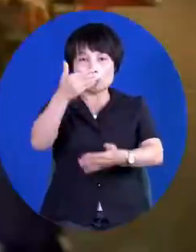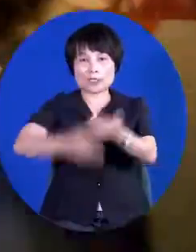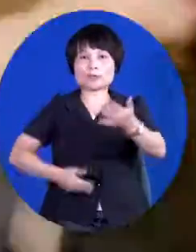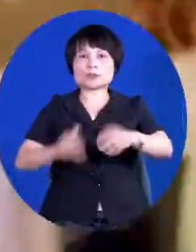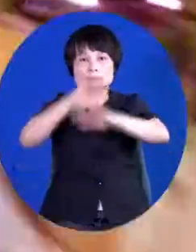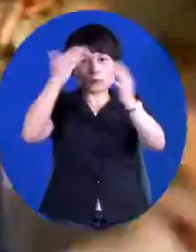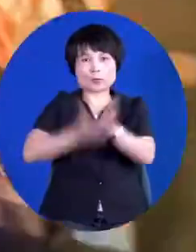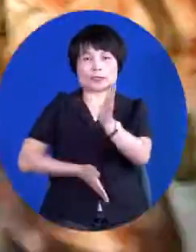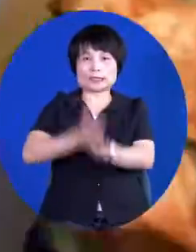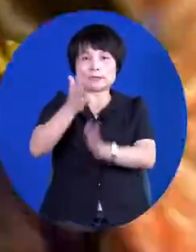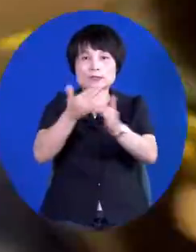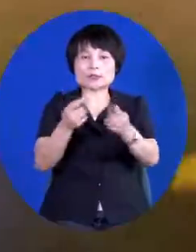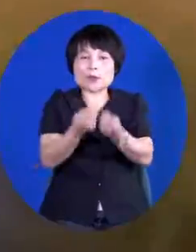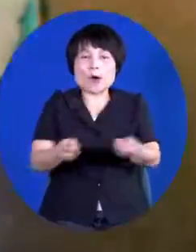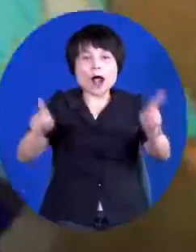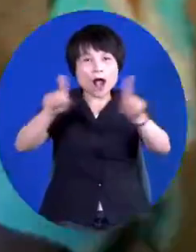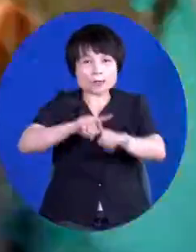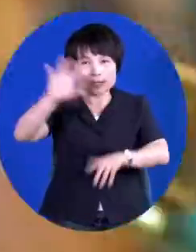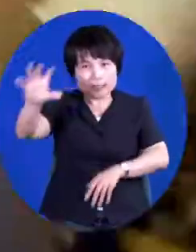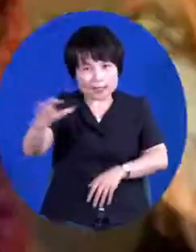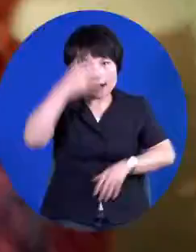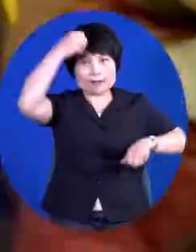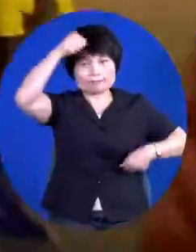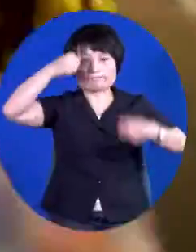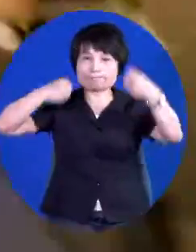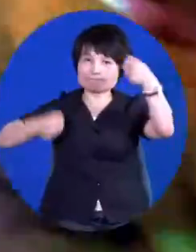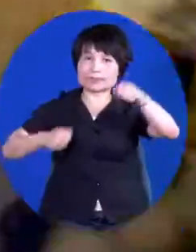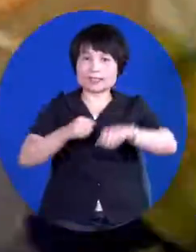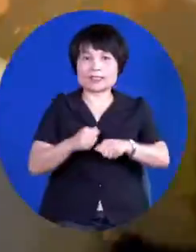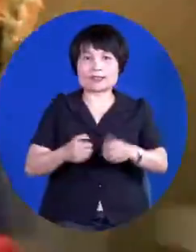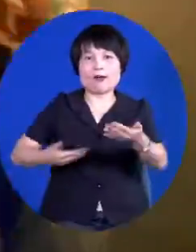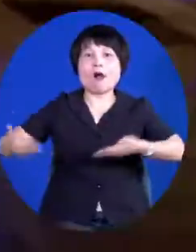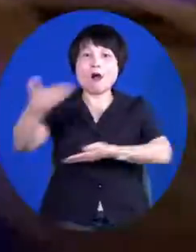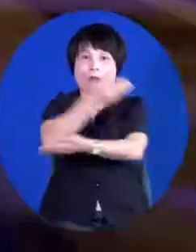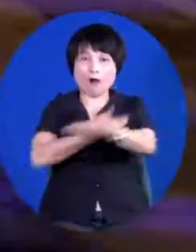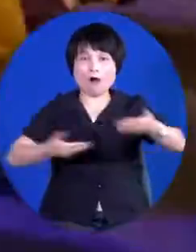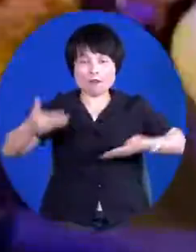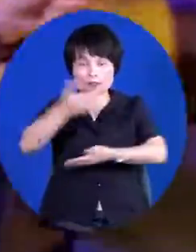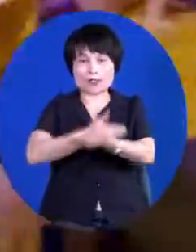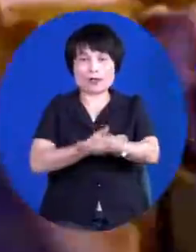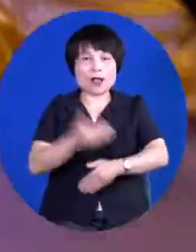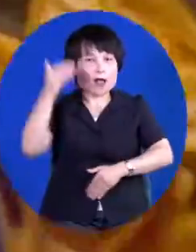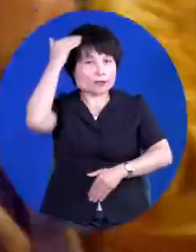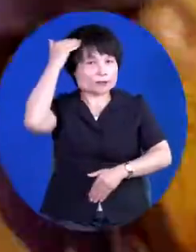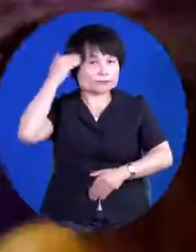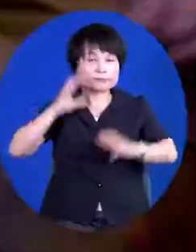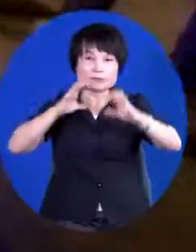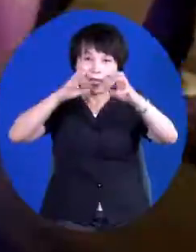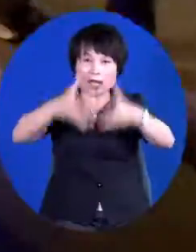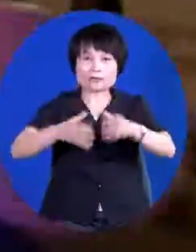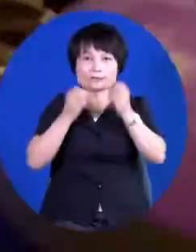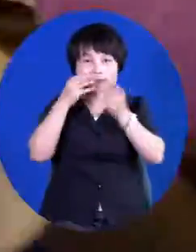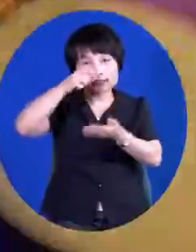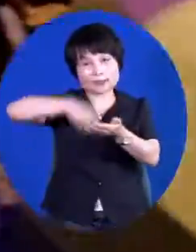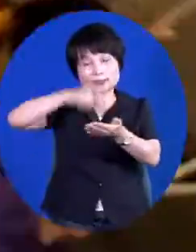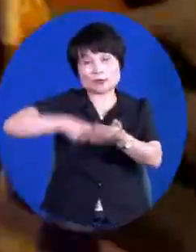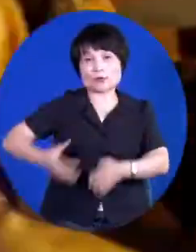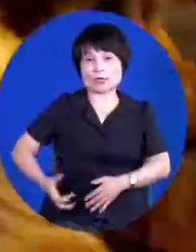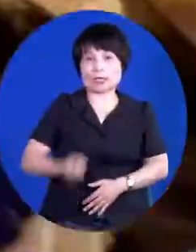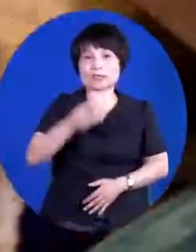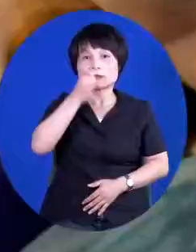자율적으로 참여하여 전 시민이 하나 되는 축제 한마당을 열었는데요. 한국 기네스 기록을 갖고 있는 이번